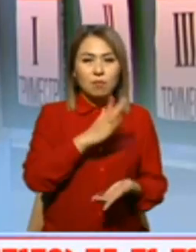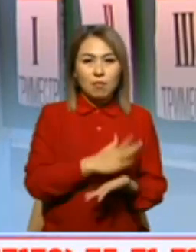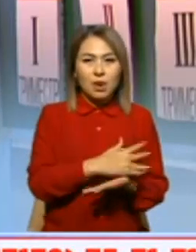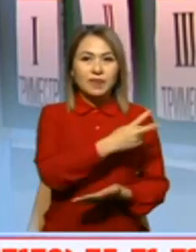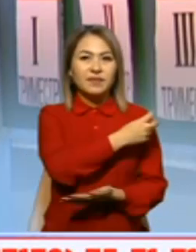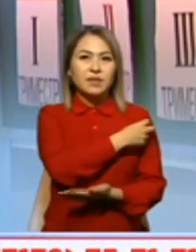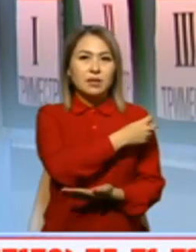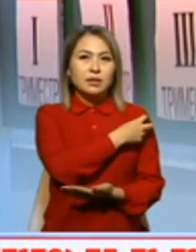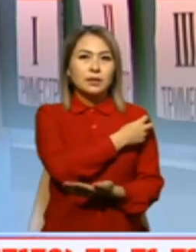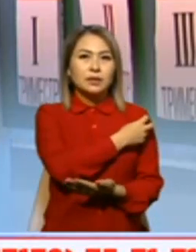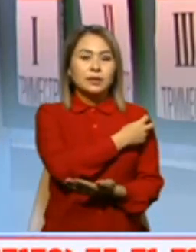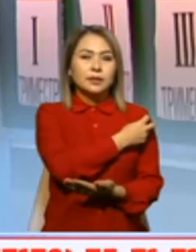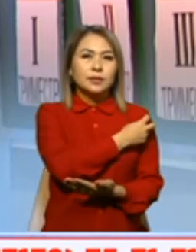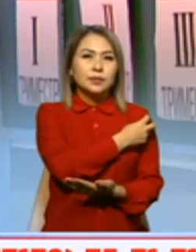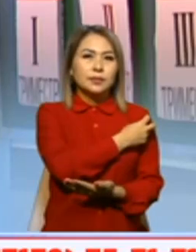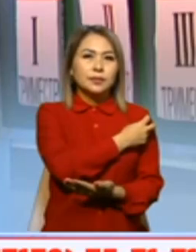дәрігер